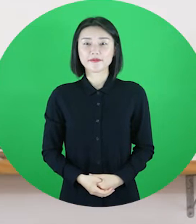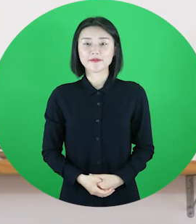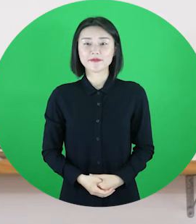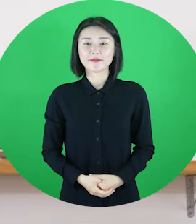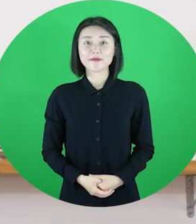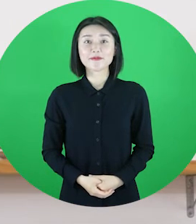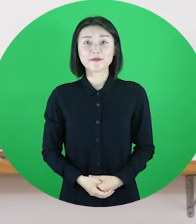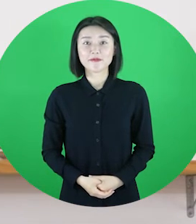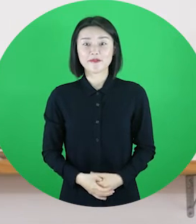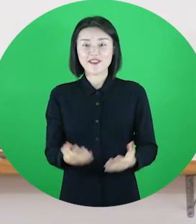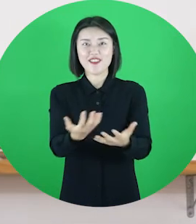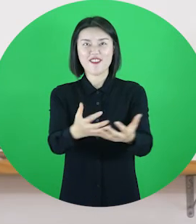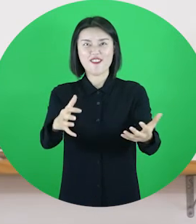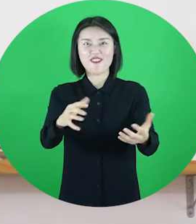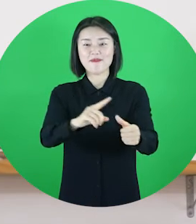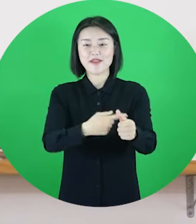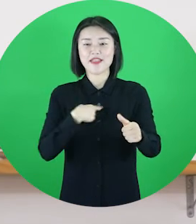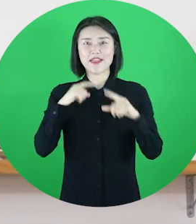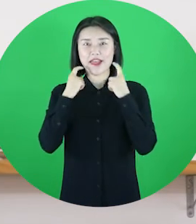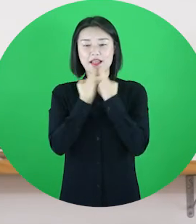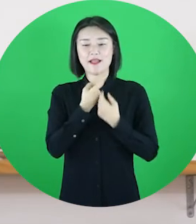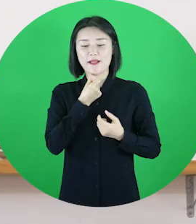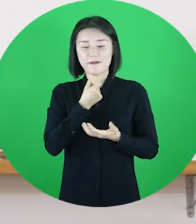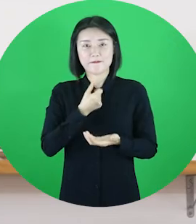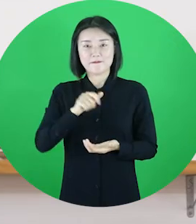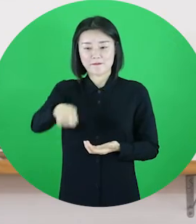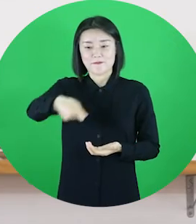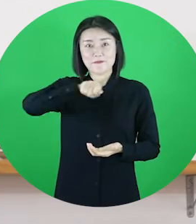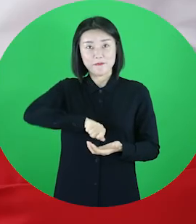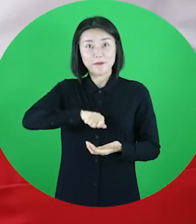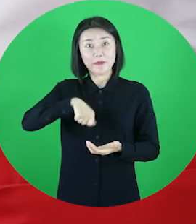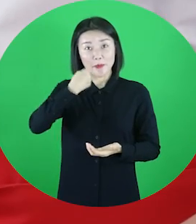이 앞접시에 덜어서 한번 먹어보도록 할게요.